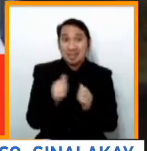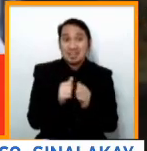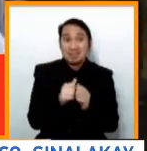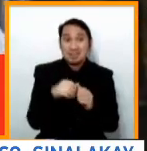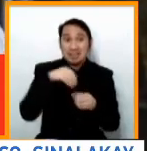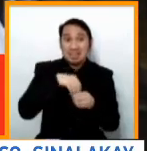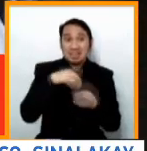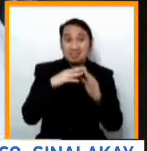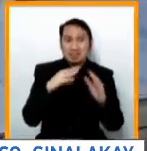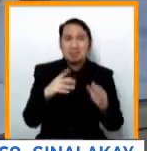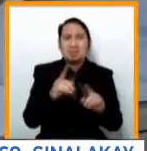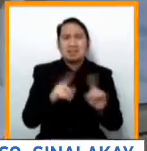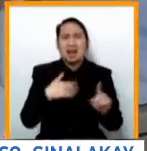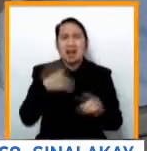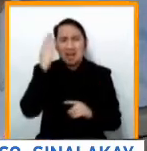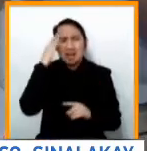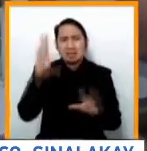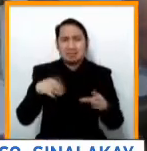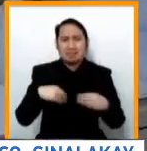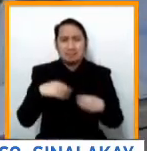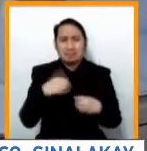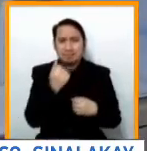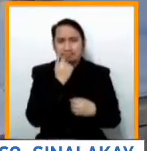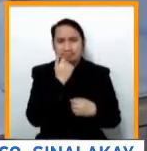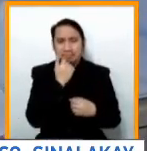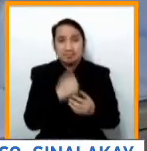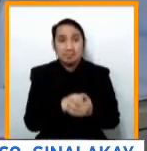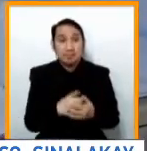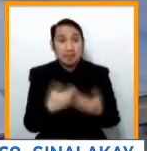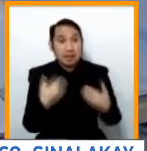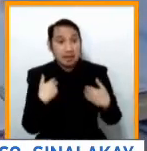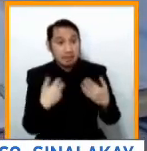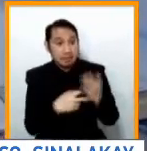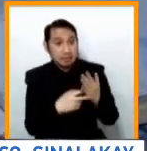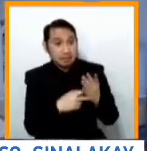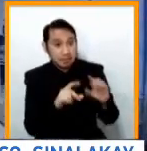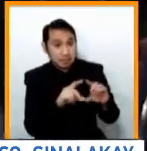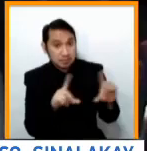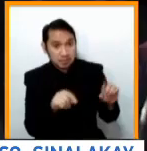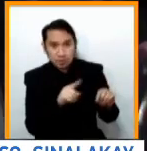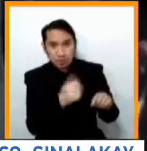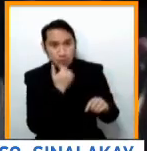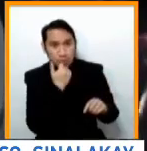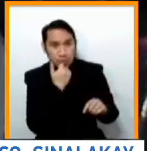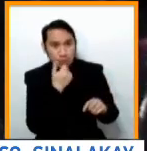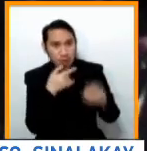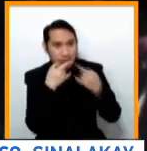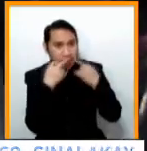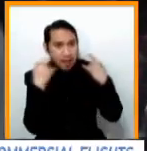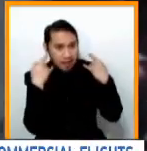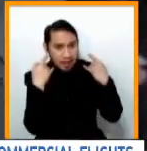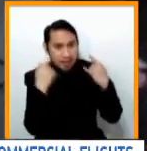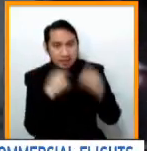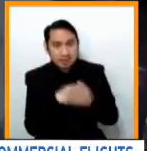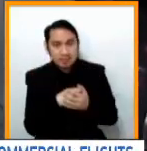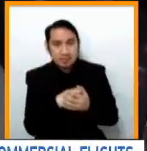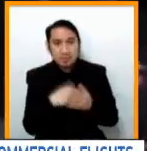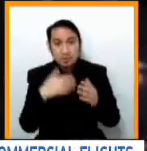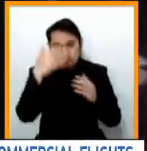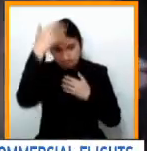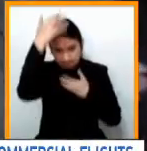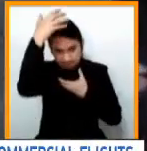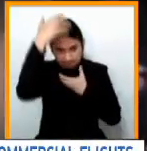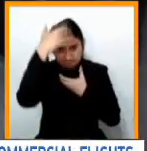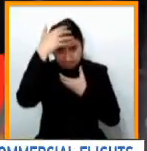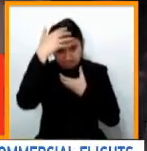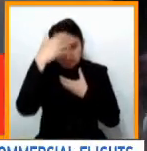namin talaga. Mayroon din namang tinikita na hindi tama ang pagkakasuot ng face mask. Dala lang ng helmet pag bano, lagay.